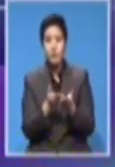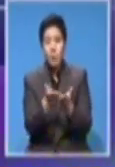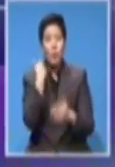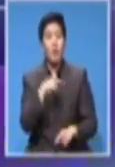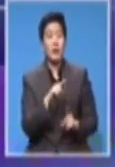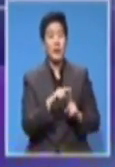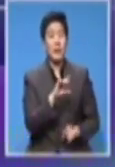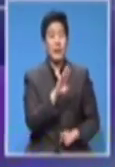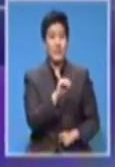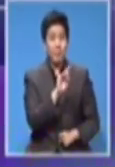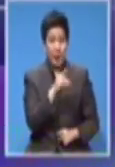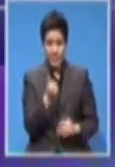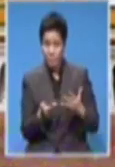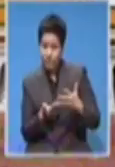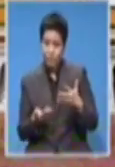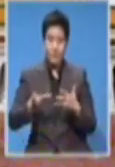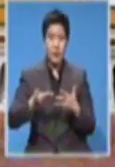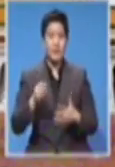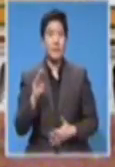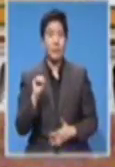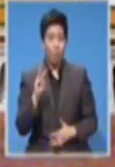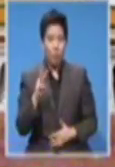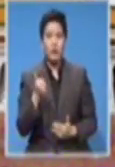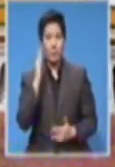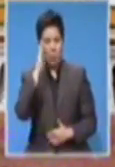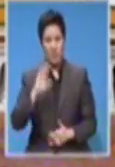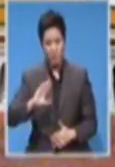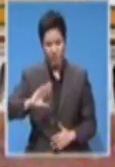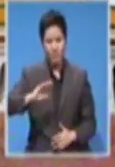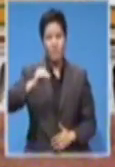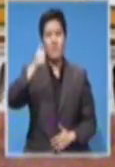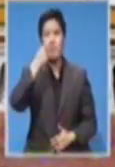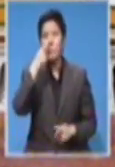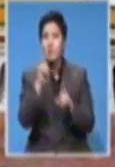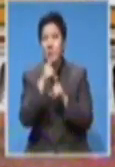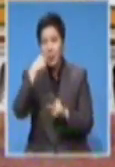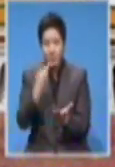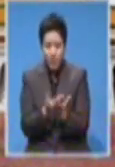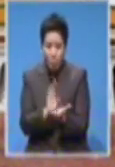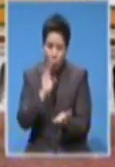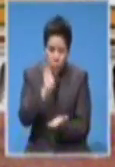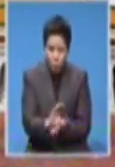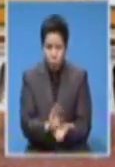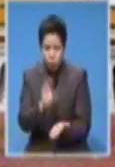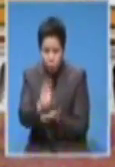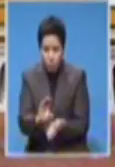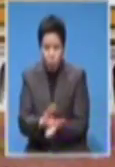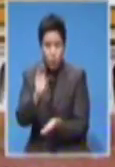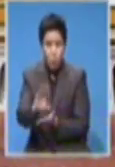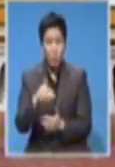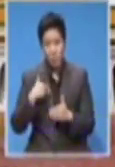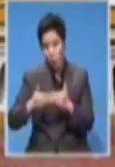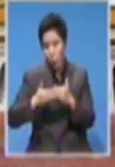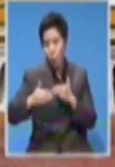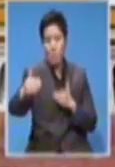เป็นอันดับที่46คิดว่าน่าจะดีขึ้นต่อไปนะครับเพราะเราก็มีการลงทุนโครงสร้างพื้นฐานอีกมากพอสมควรนะครับแต่เป็นระยะยาวนะ